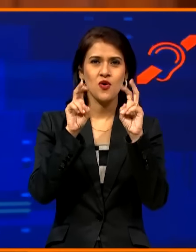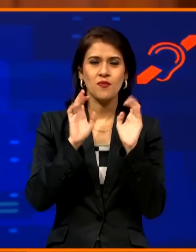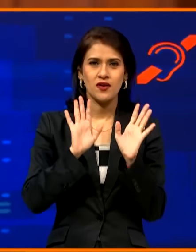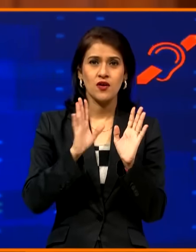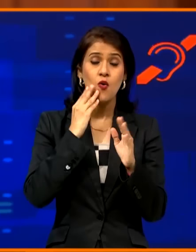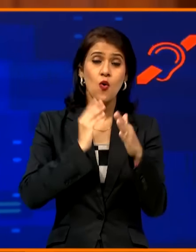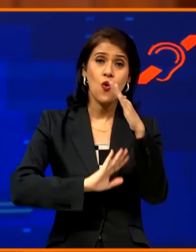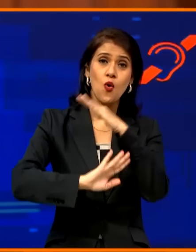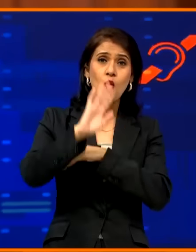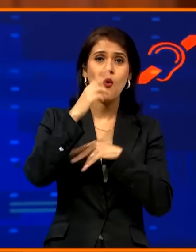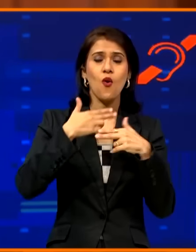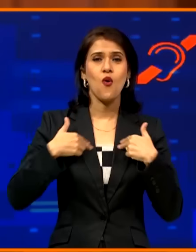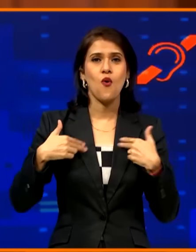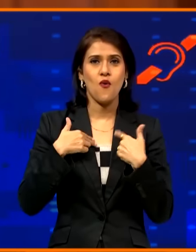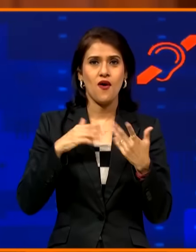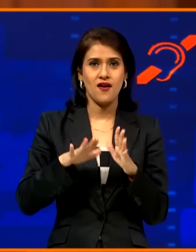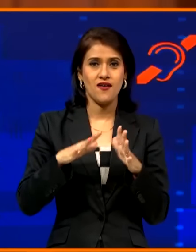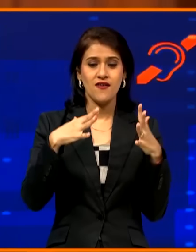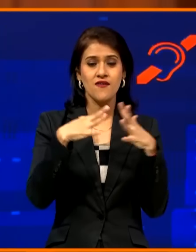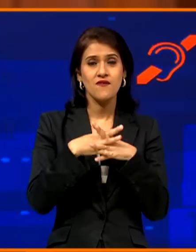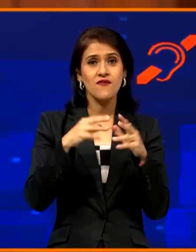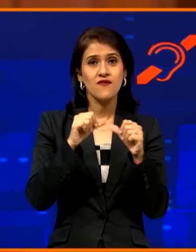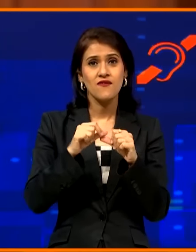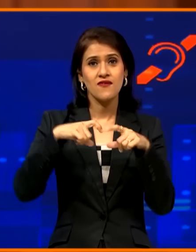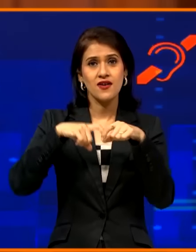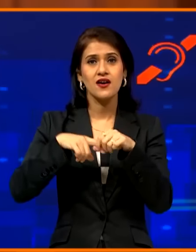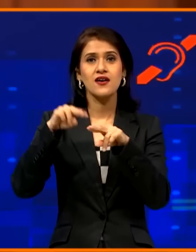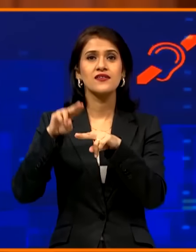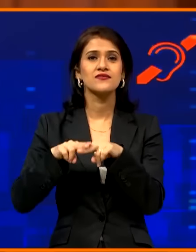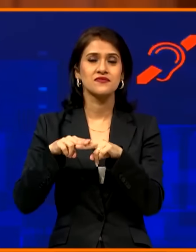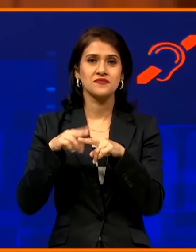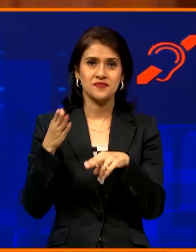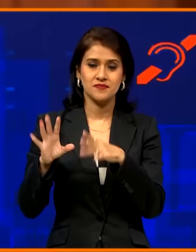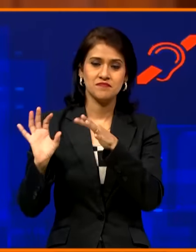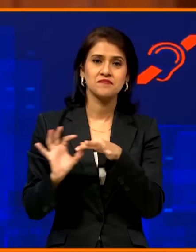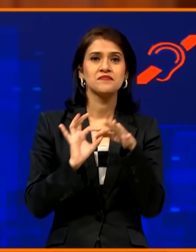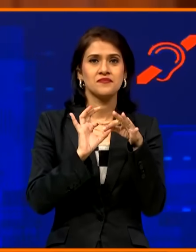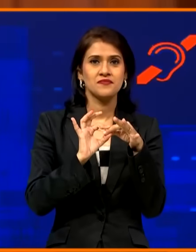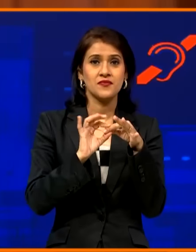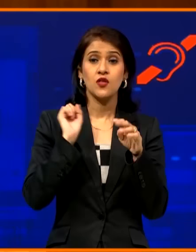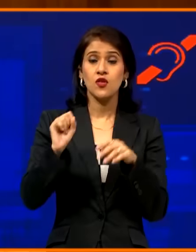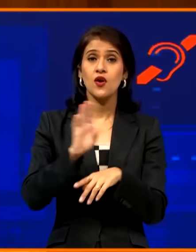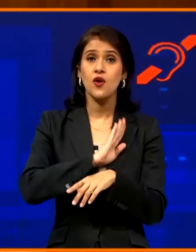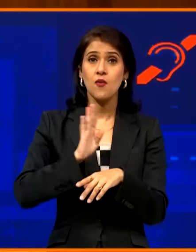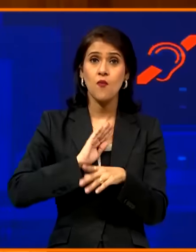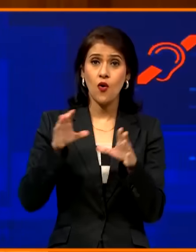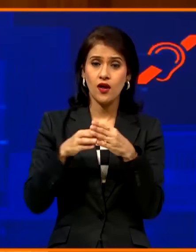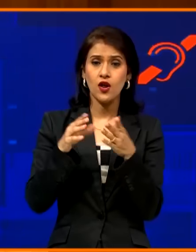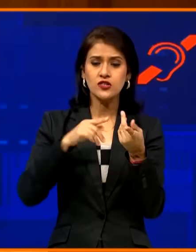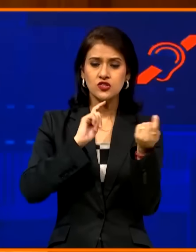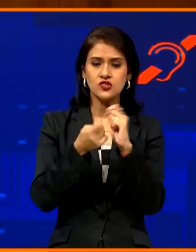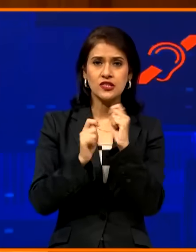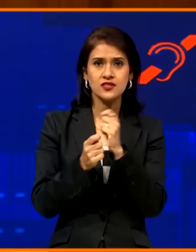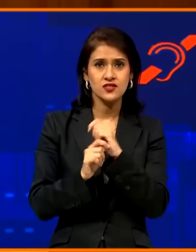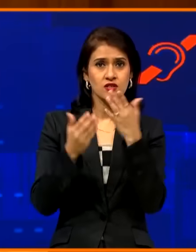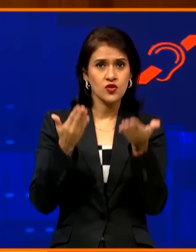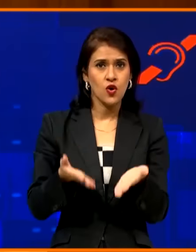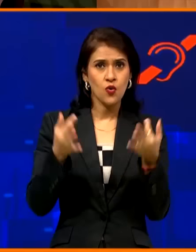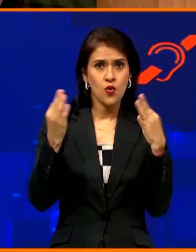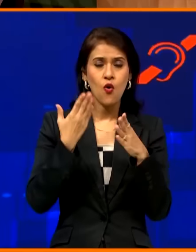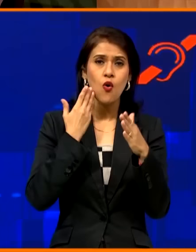पुराना कानून है व है वक्फ को लेकर और वक्फ बोर्ड के कानून में जो अमेंडमेंट किए जा रहे हैं ये